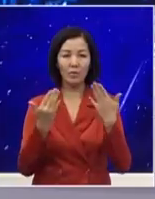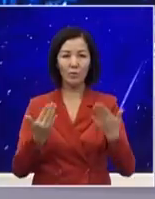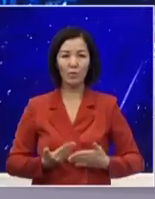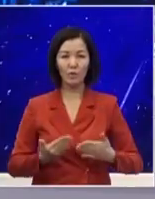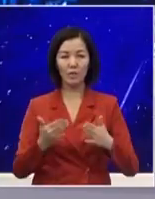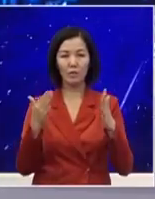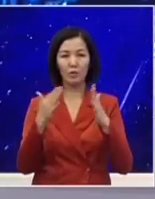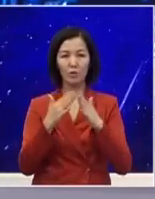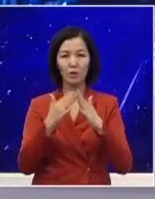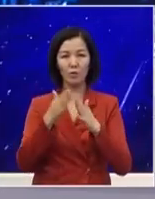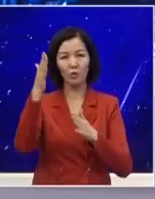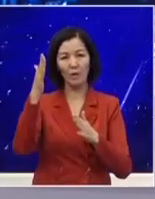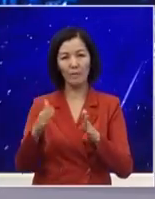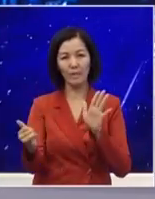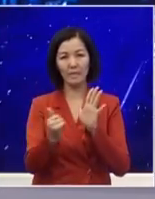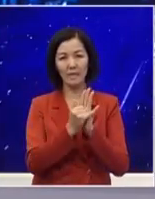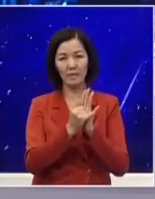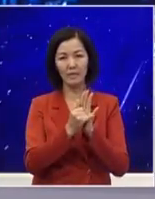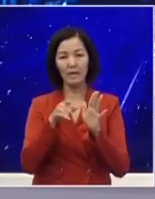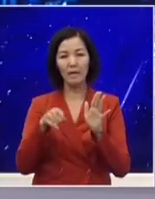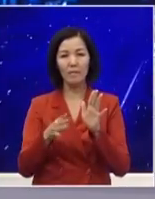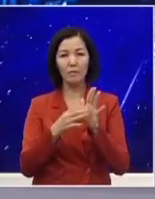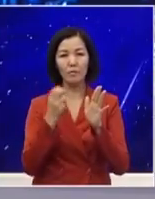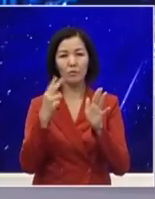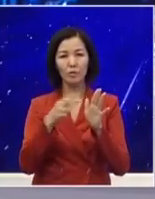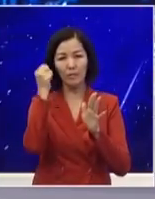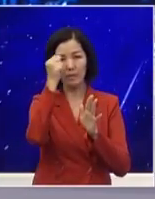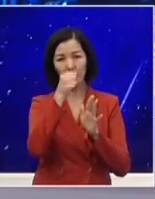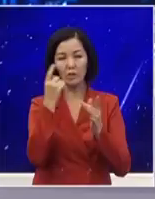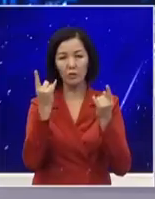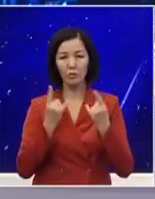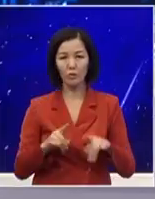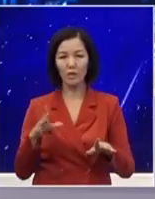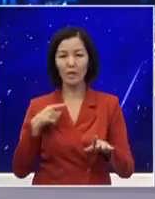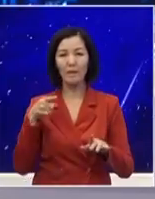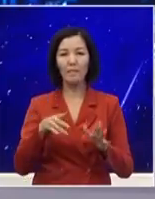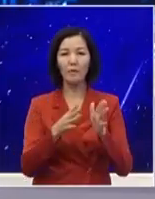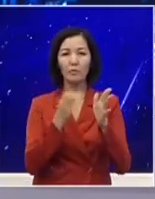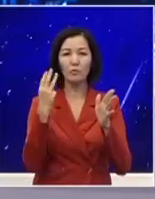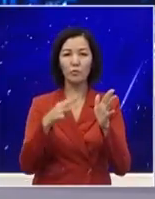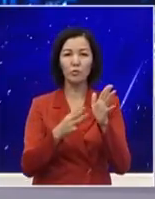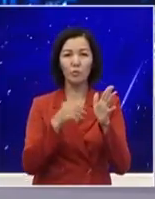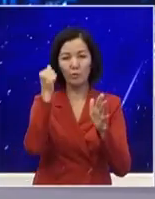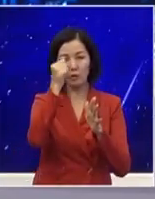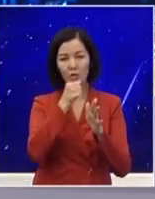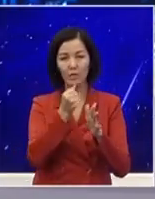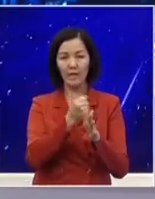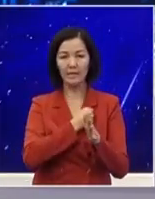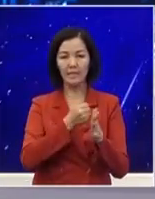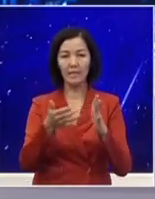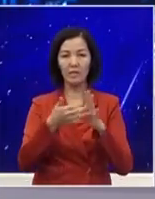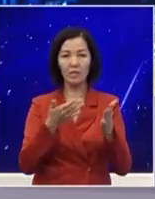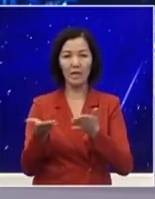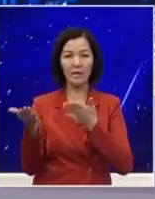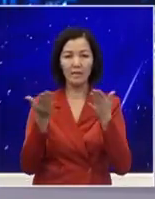үй қабырғасына ілінді. Қаймолда Бабашұлы 1920 жылы дүниеге келген. 1939 жылы әскер қатарына